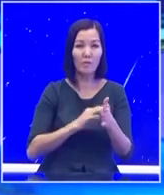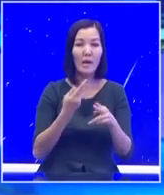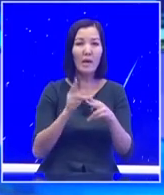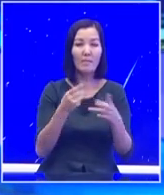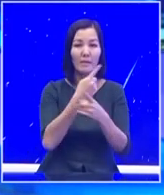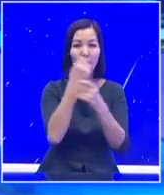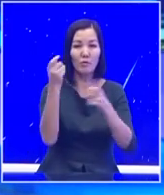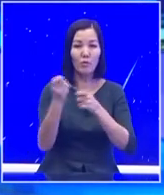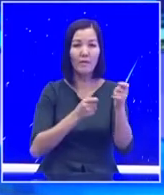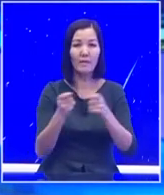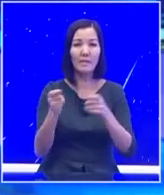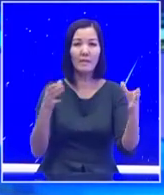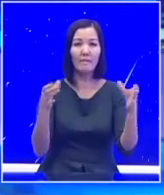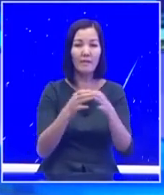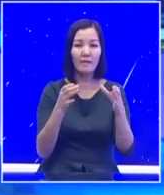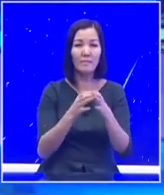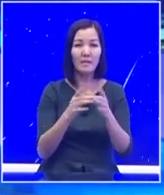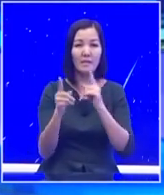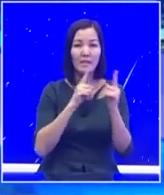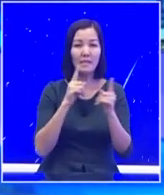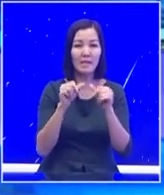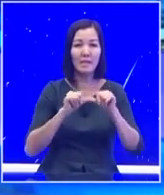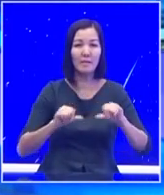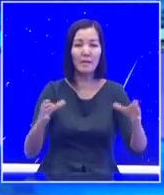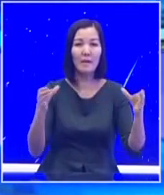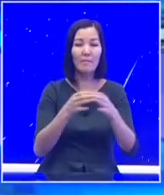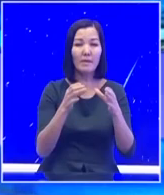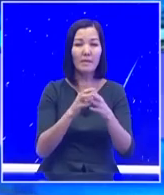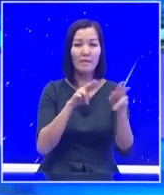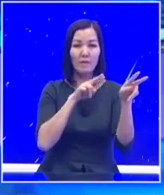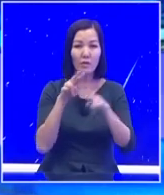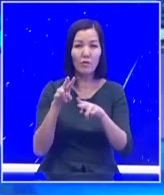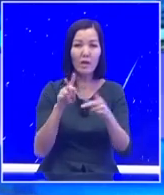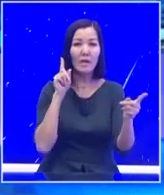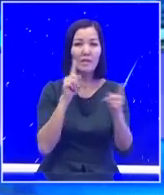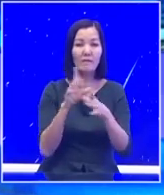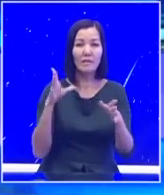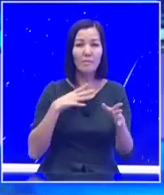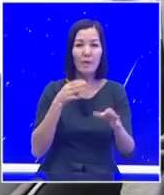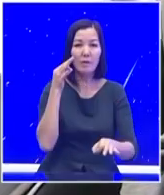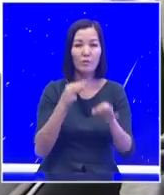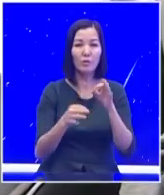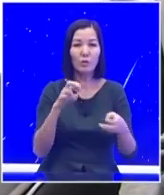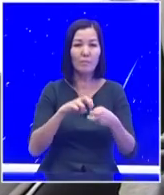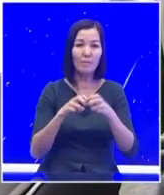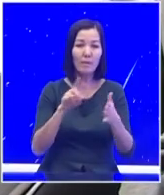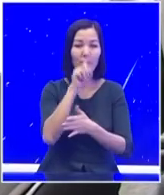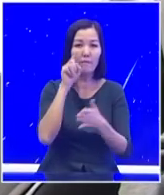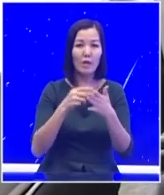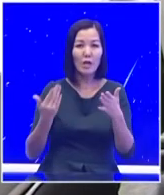этом заявил руководитель ведомства в ходе заседания комиссии партийного контроля. На встрече были обсуждены проблемные